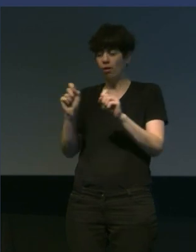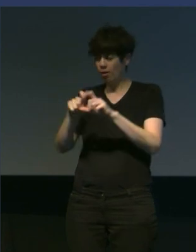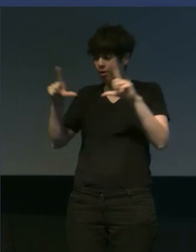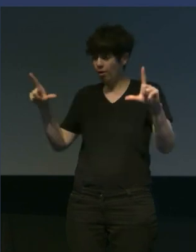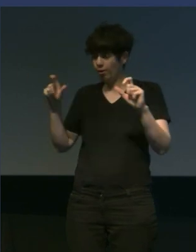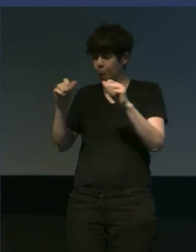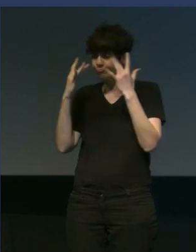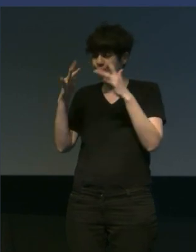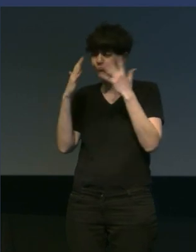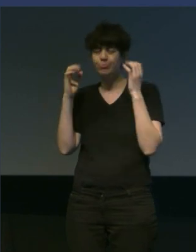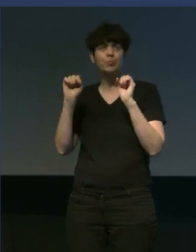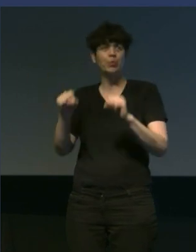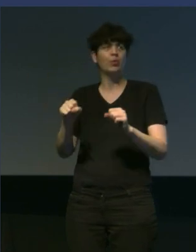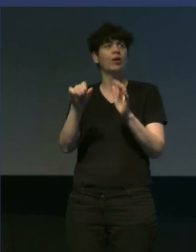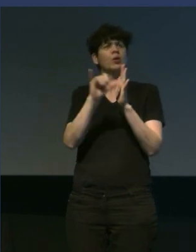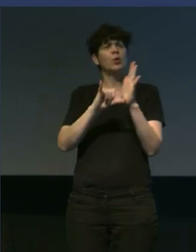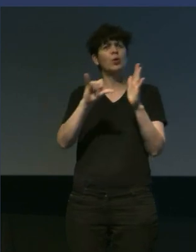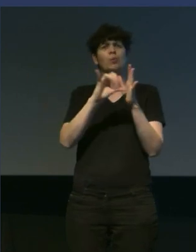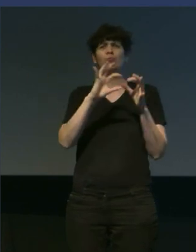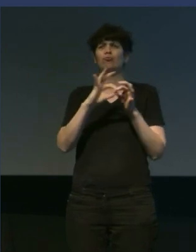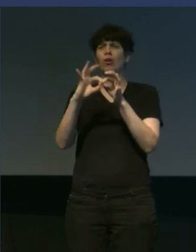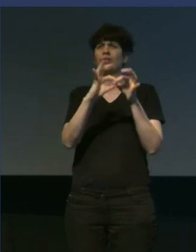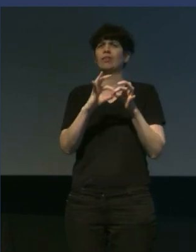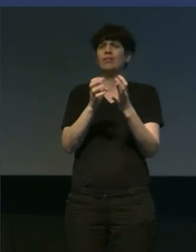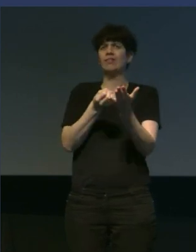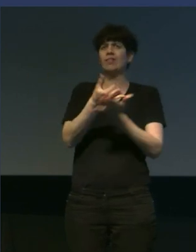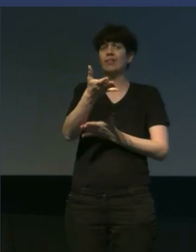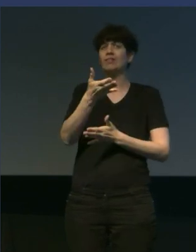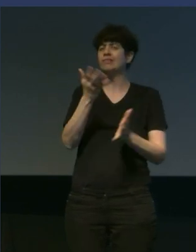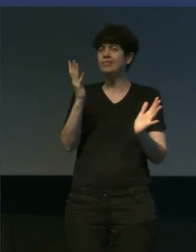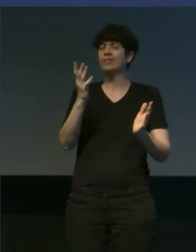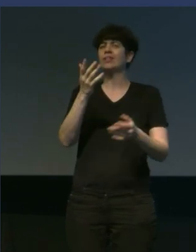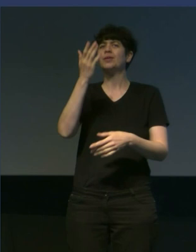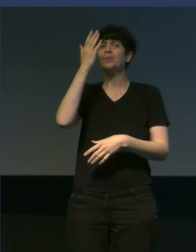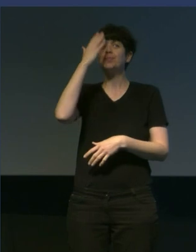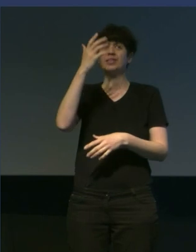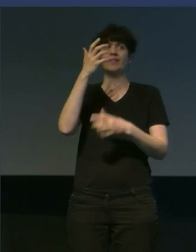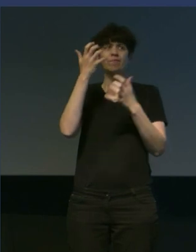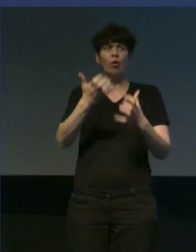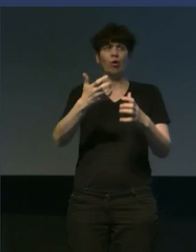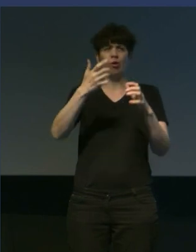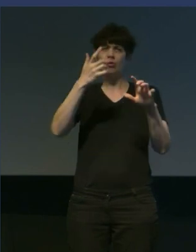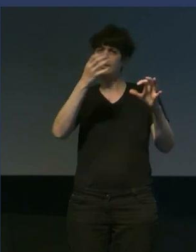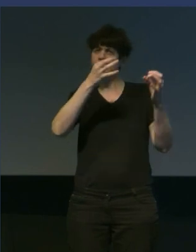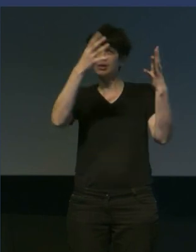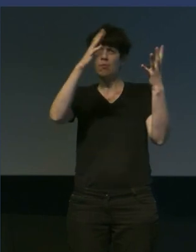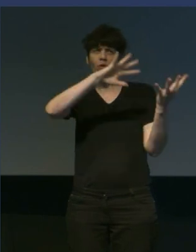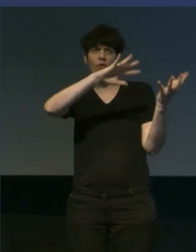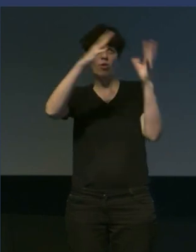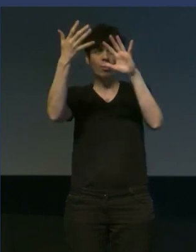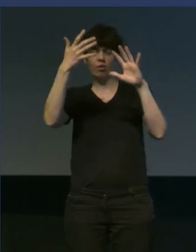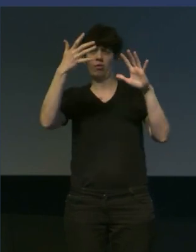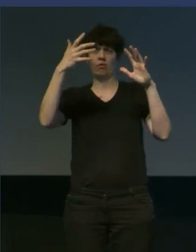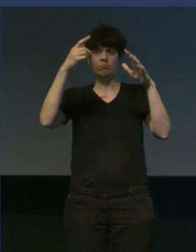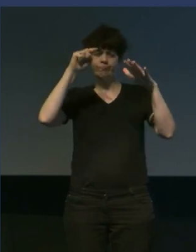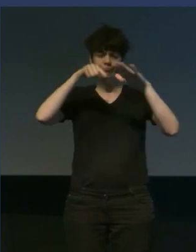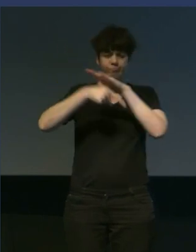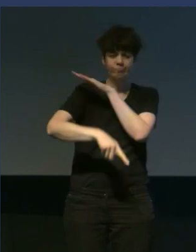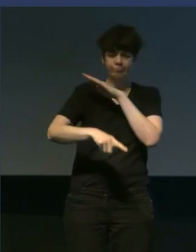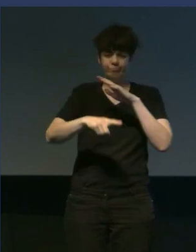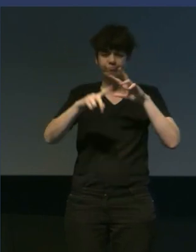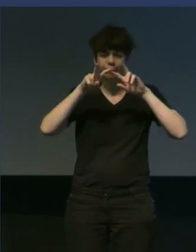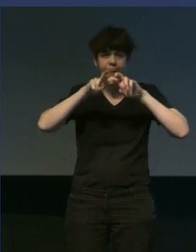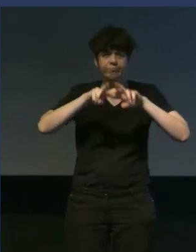aussi de cette chaîne YouTube parce que si vous voulez aller un peu plus loin sur le changement climatique, on a eu la chance la semaine